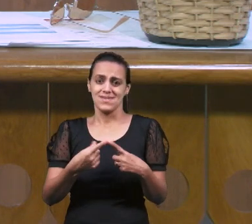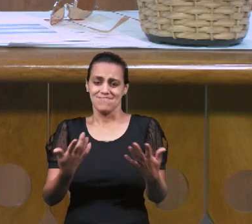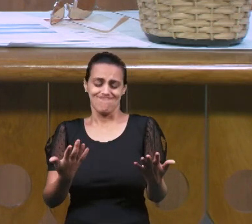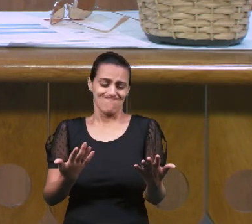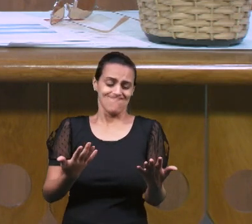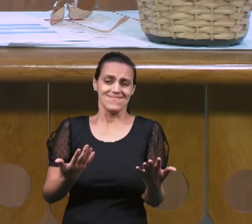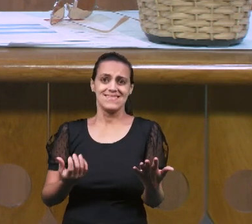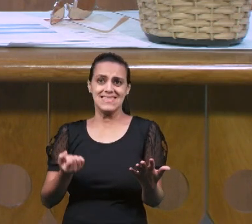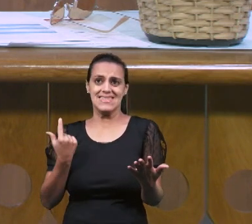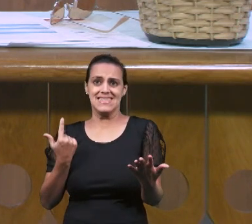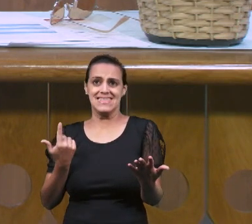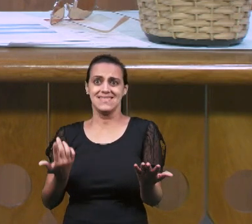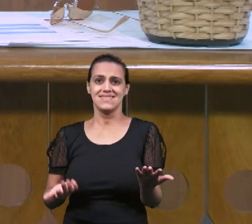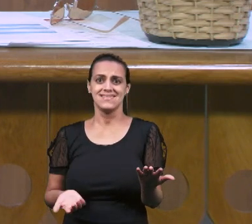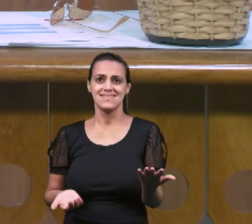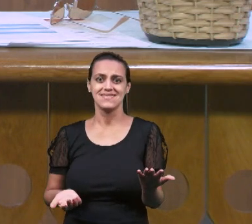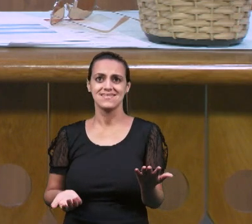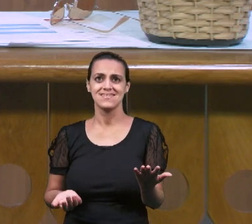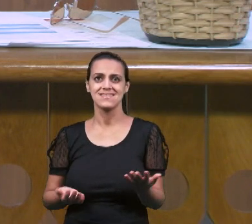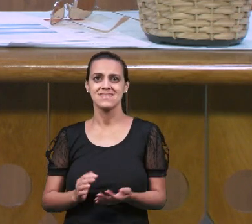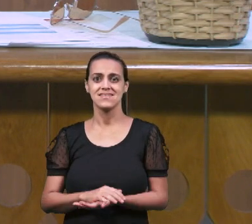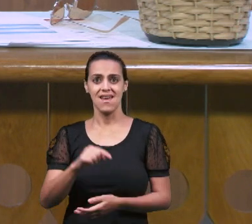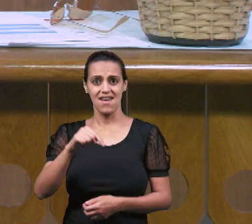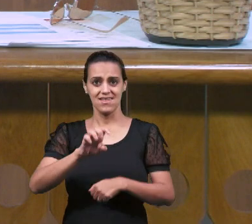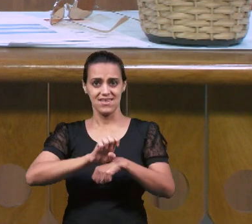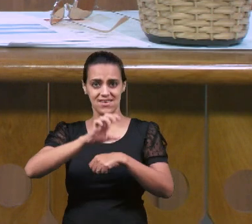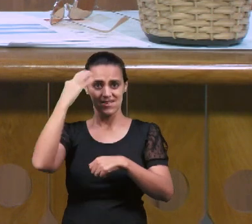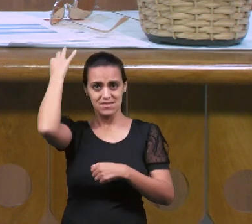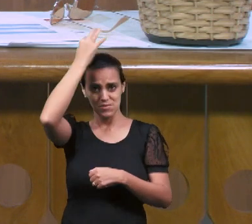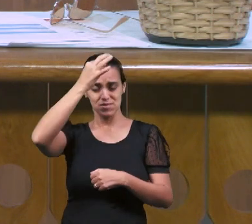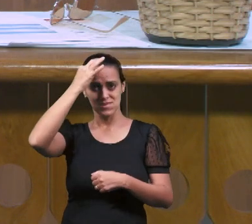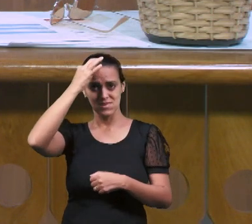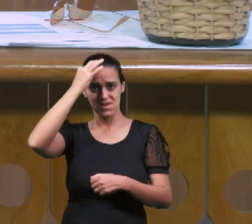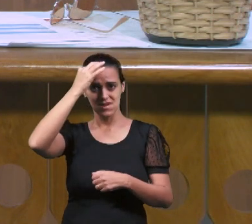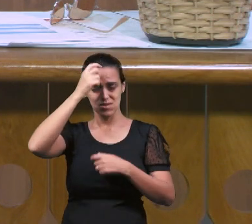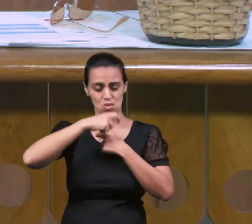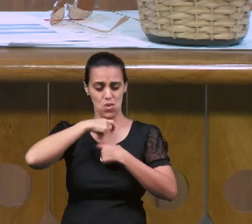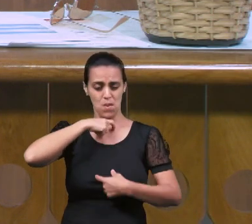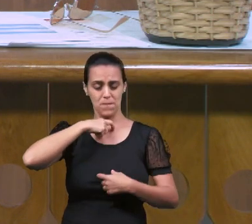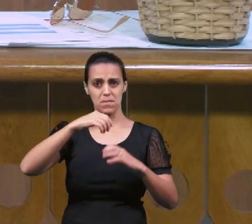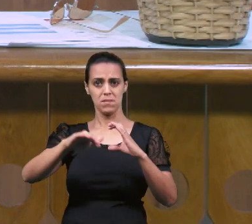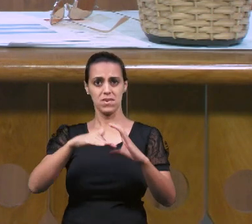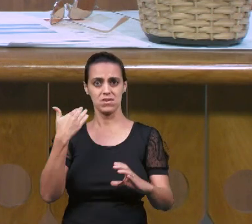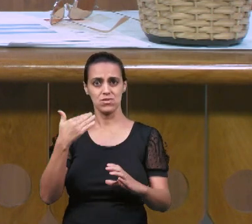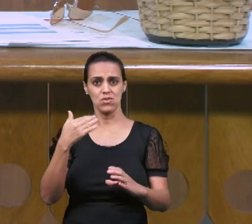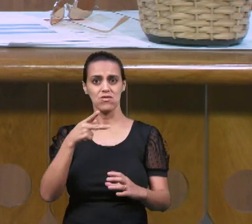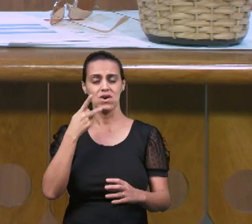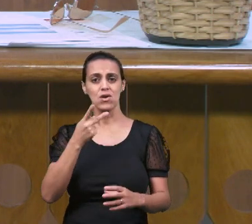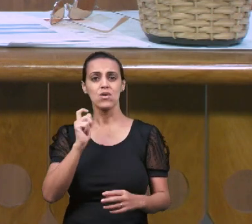ici, par exemple, au Nouveau-Mexique, il dit tous les cultes pouvaient être une école publique